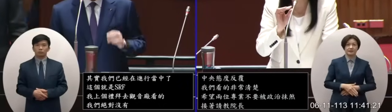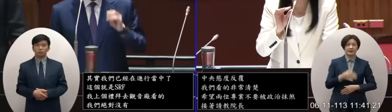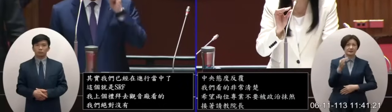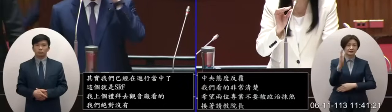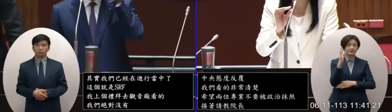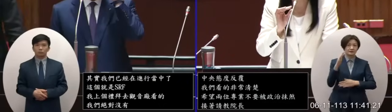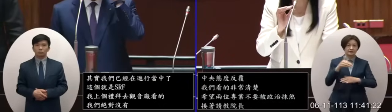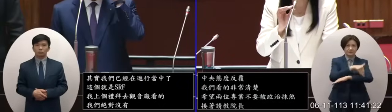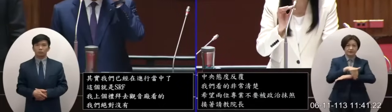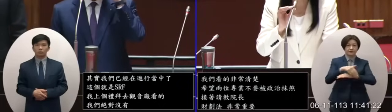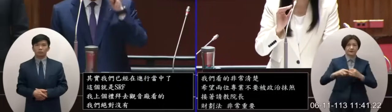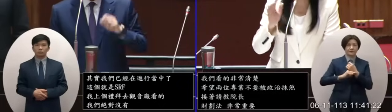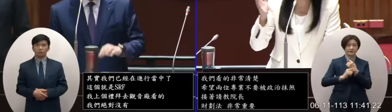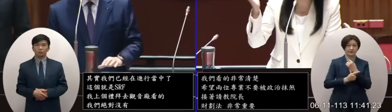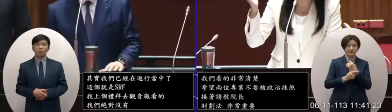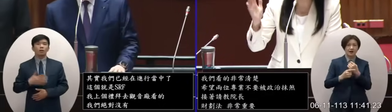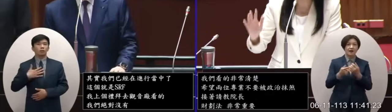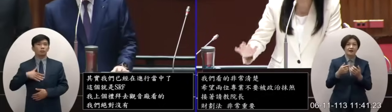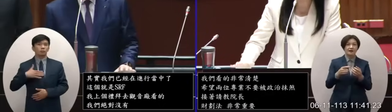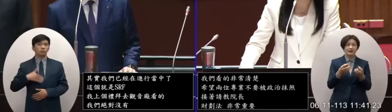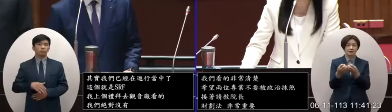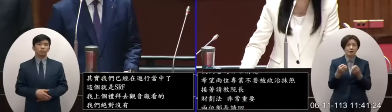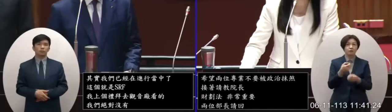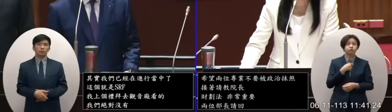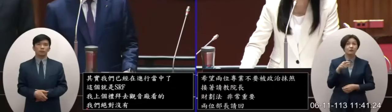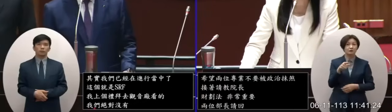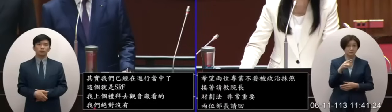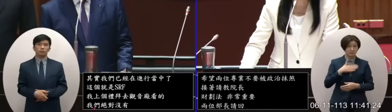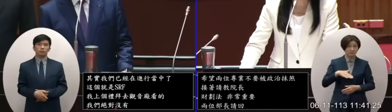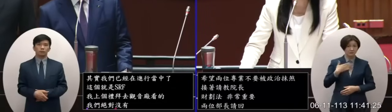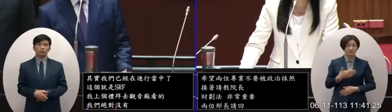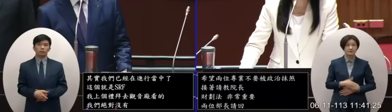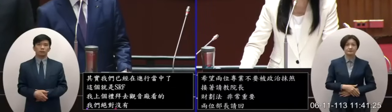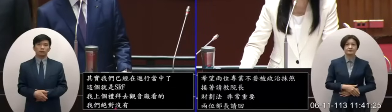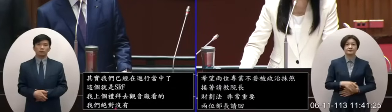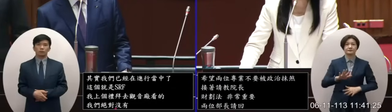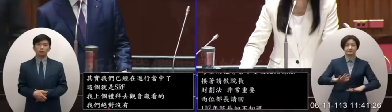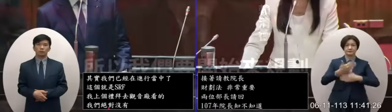分法，您知道吗？ 我了解。 我们来看一下影带好不好？